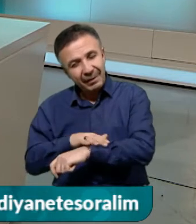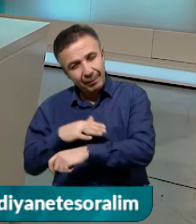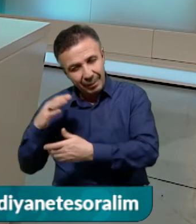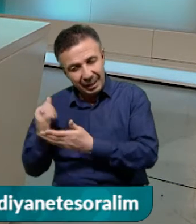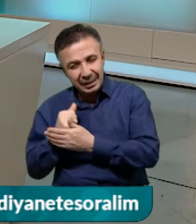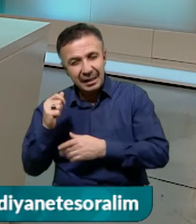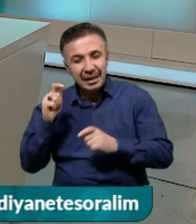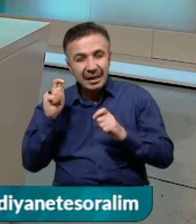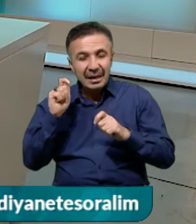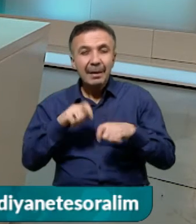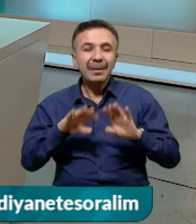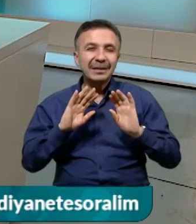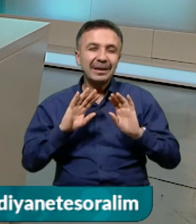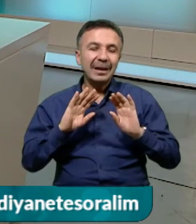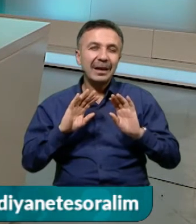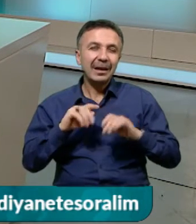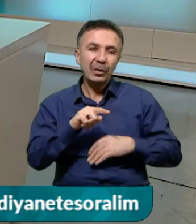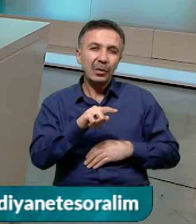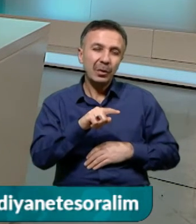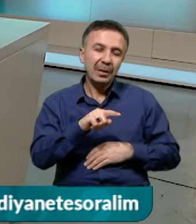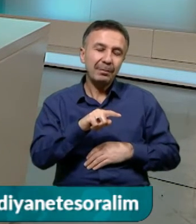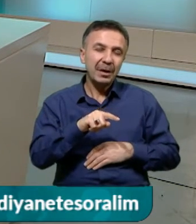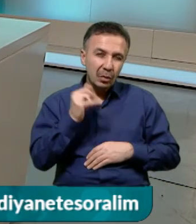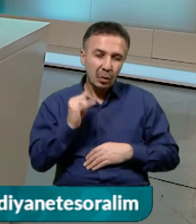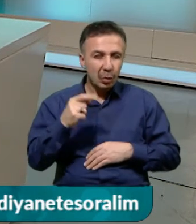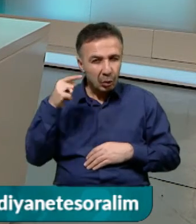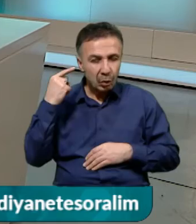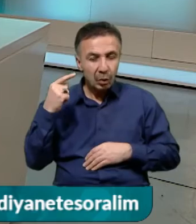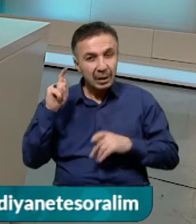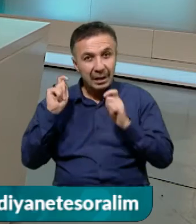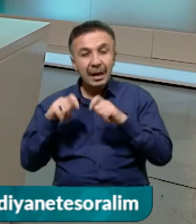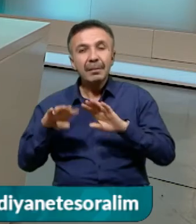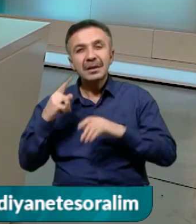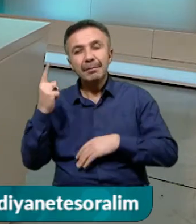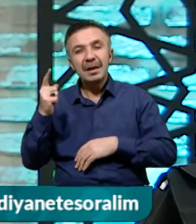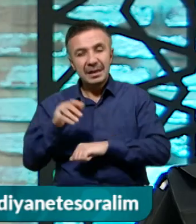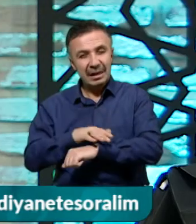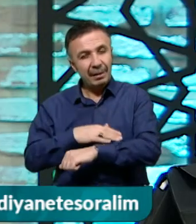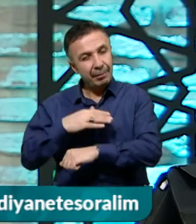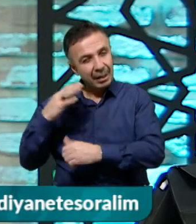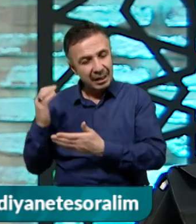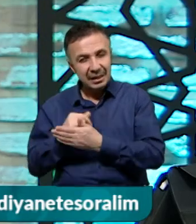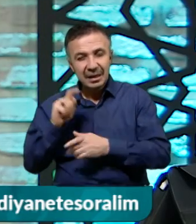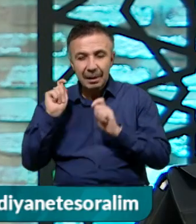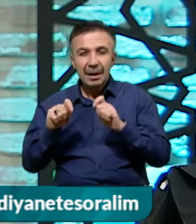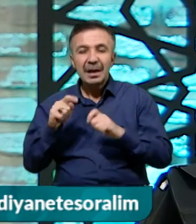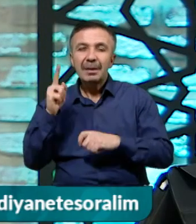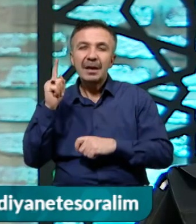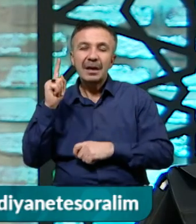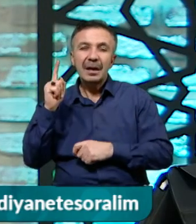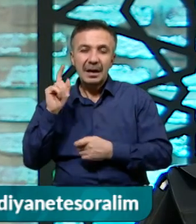düşüncenin sevab al ilave ettiniz teşekkür ediyorum bir kötülük düşünür Güzel yapmazsa Bir sevap alır yaparsa da bir ceza